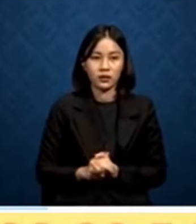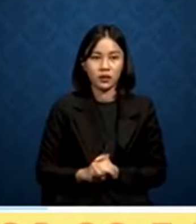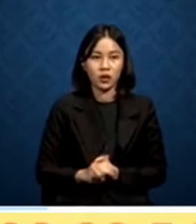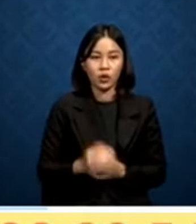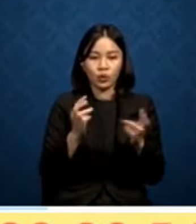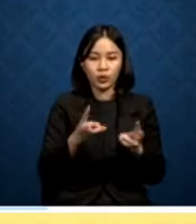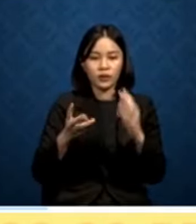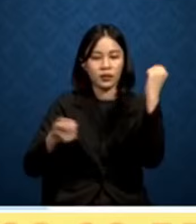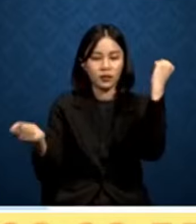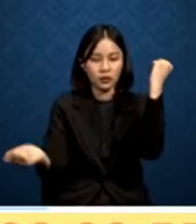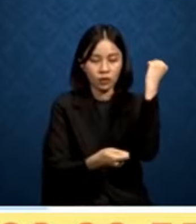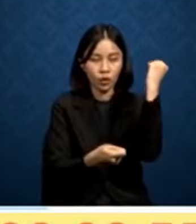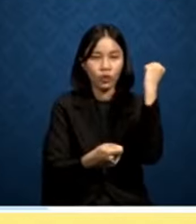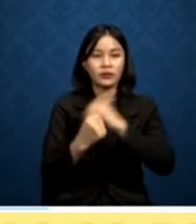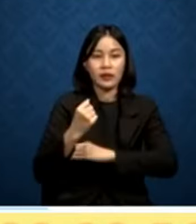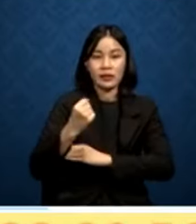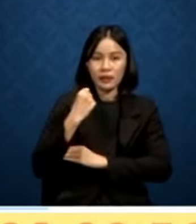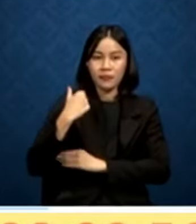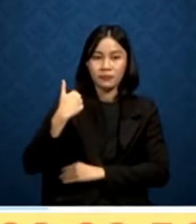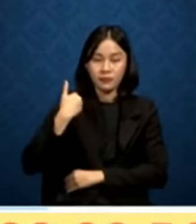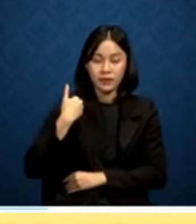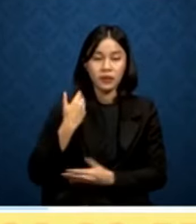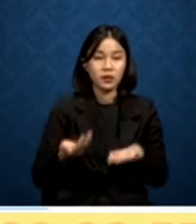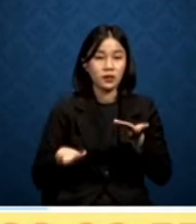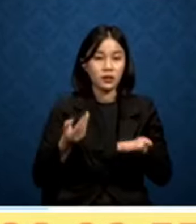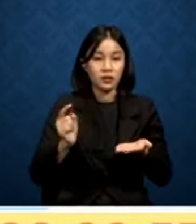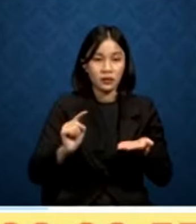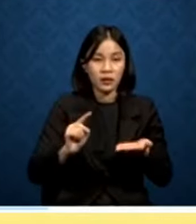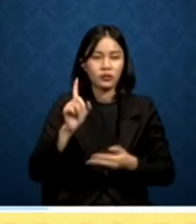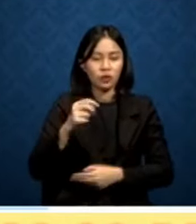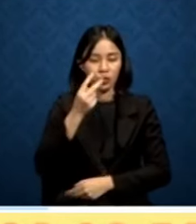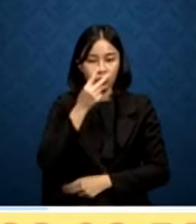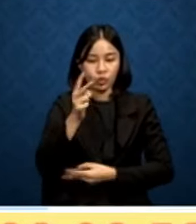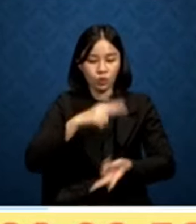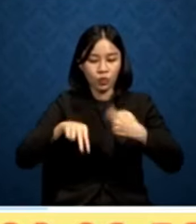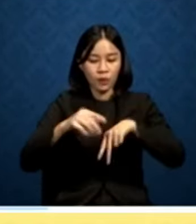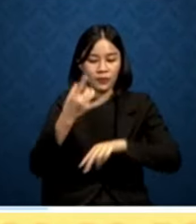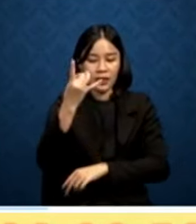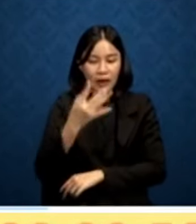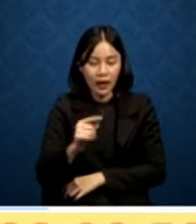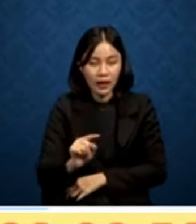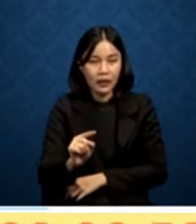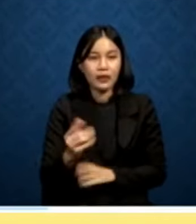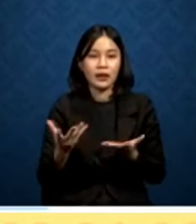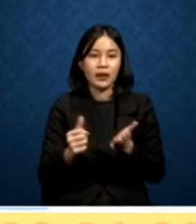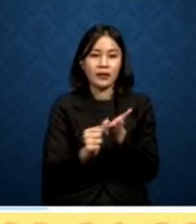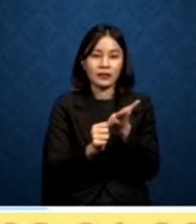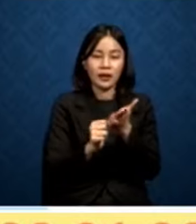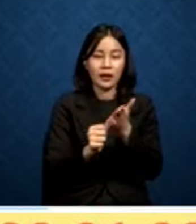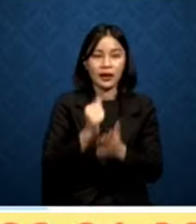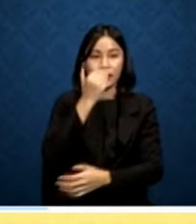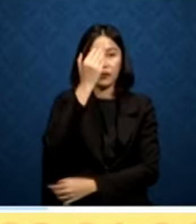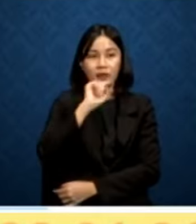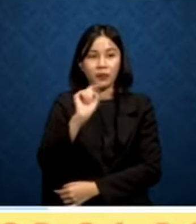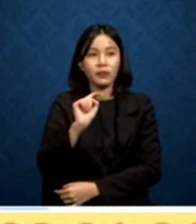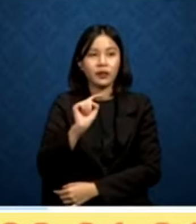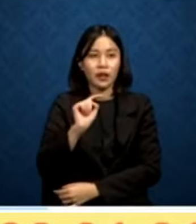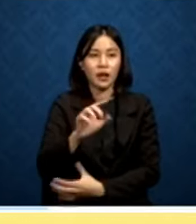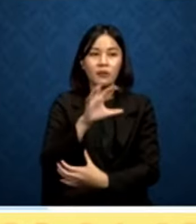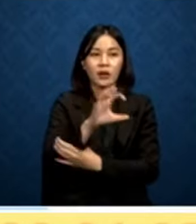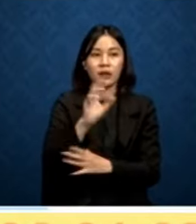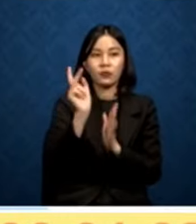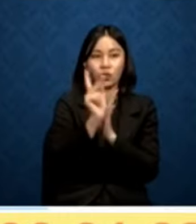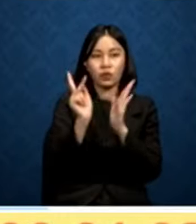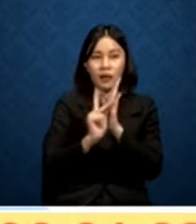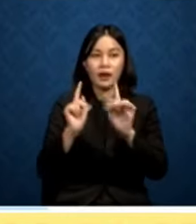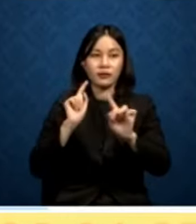ลงโทษให้มคามเข้มค้นมากขึ้นรวมถึงจะต้องดูว่ามีประเด็ไหนทจะต้องแก้ไขเพื่อให้มีการใช้บงคบกฎหมาย